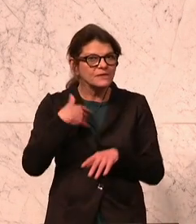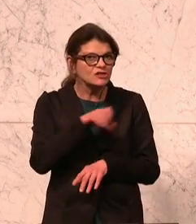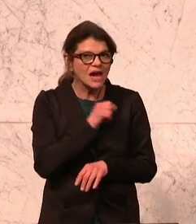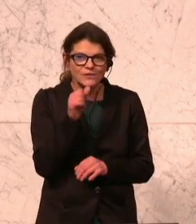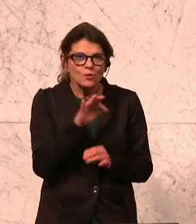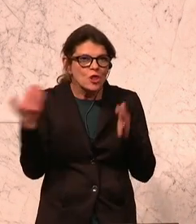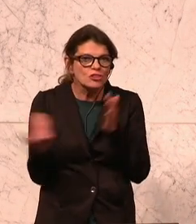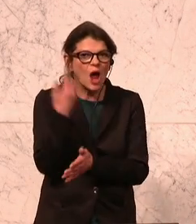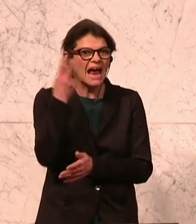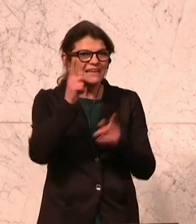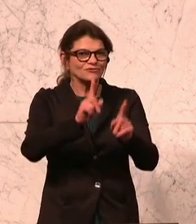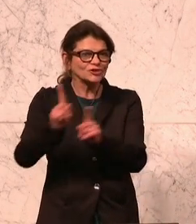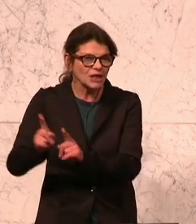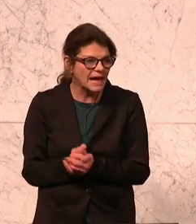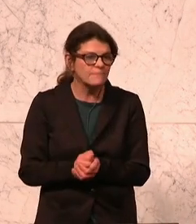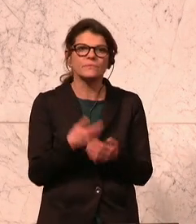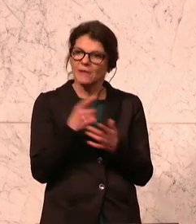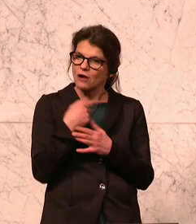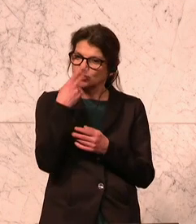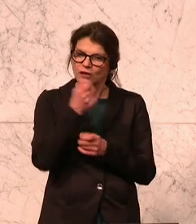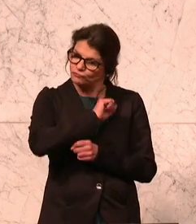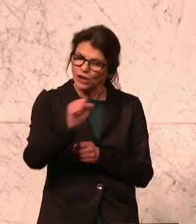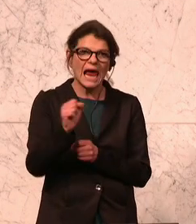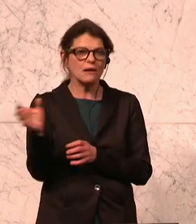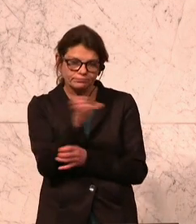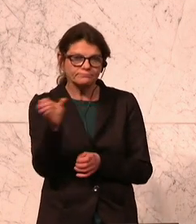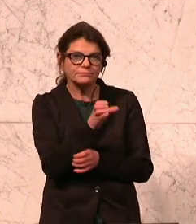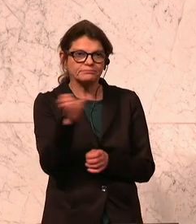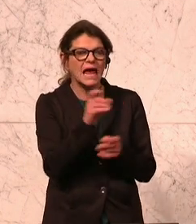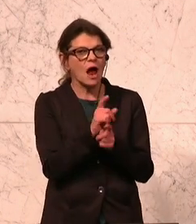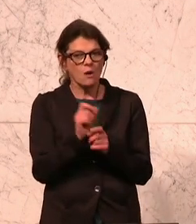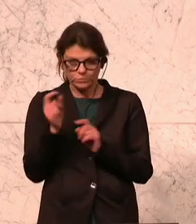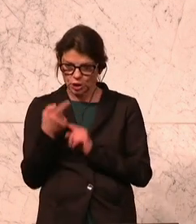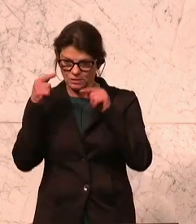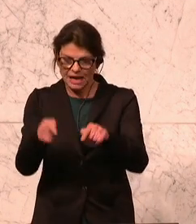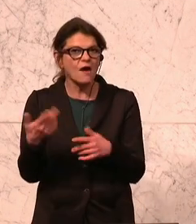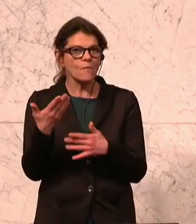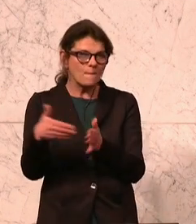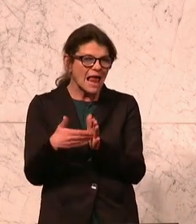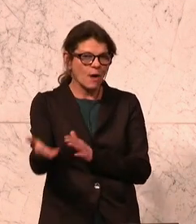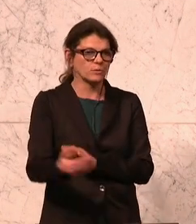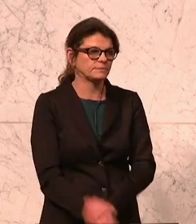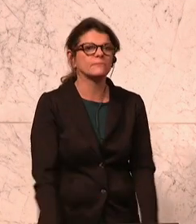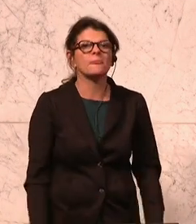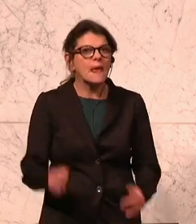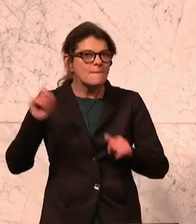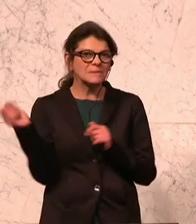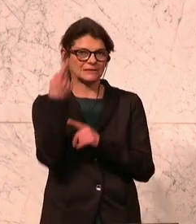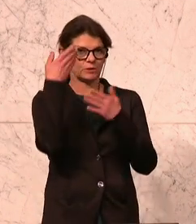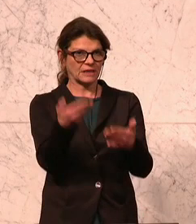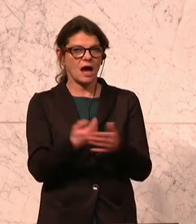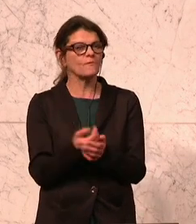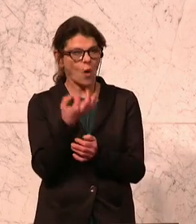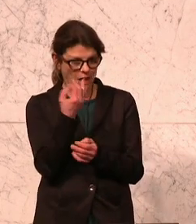neue Kassenstellen, wir sorgen auch dafür, dass sie schnell besetzt werden und vor allem, dass sie dorthin kommen, wo sie benötigt werden. Ganz besonders dort, wo sie